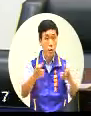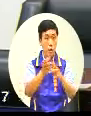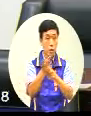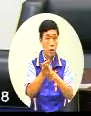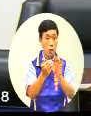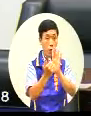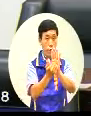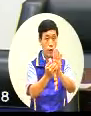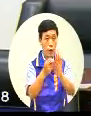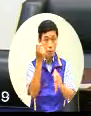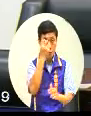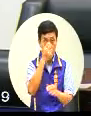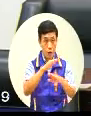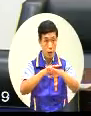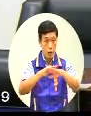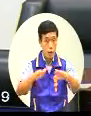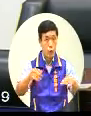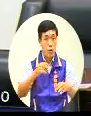答。